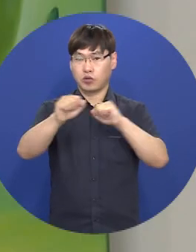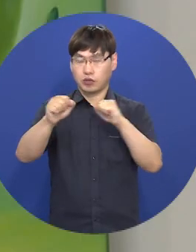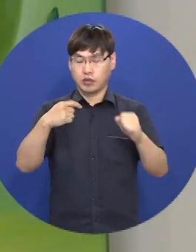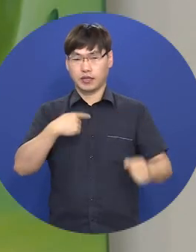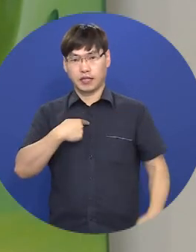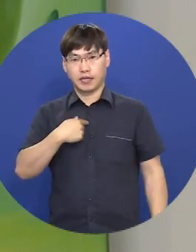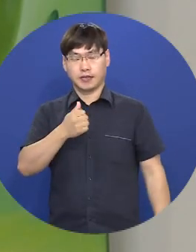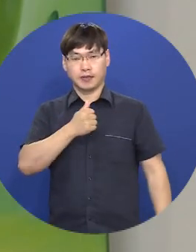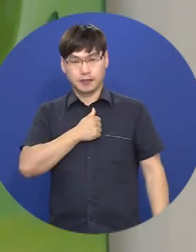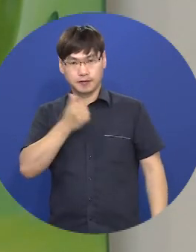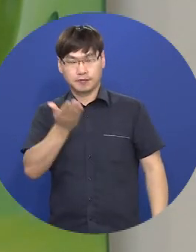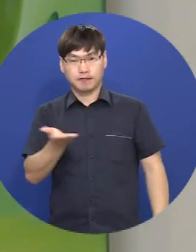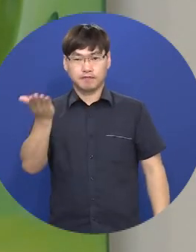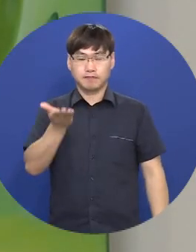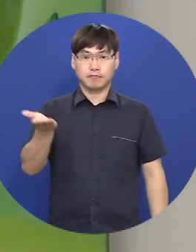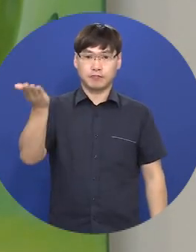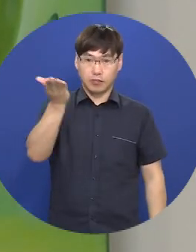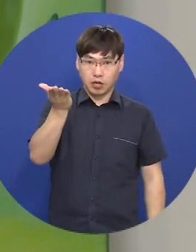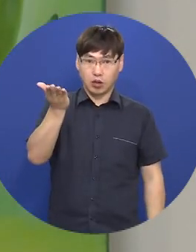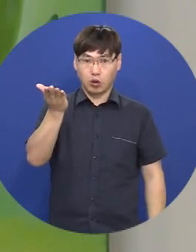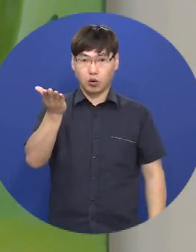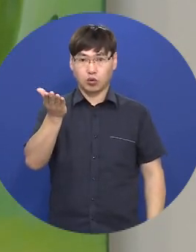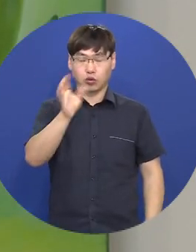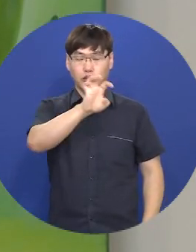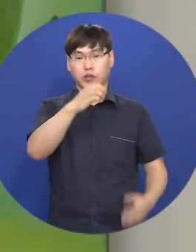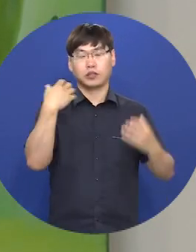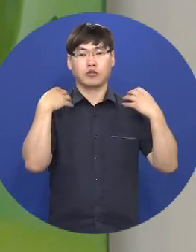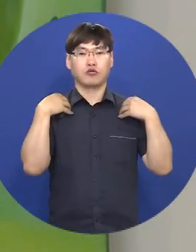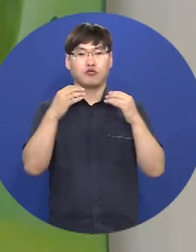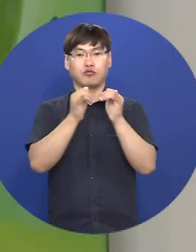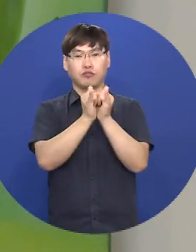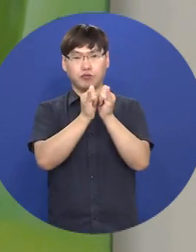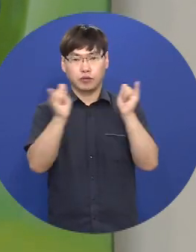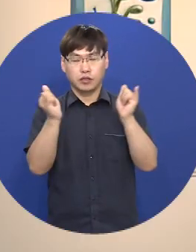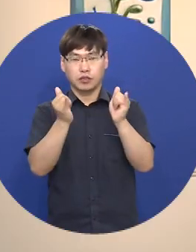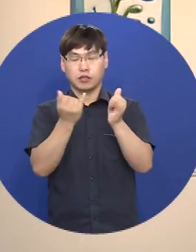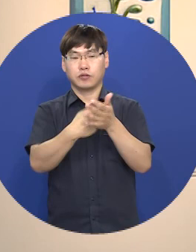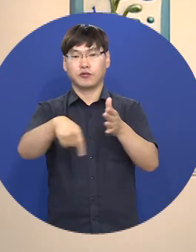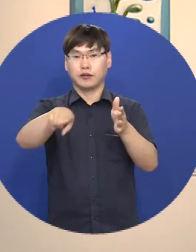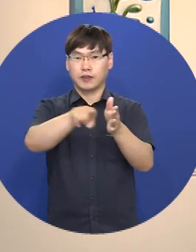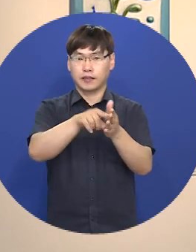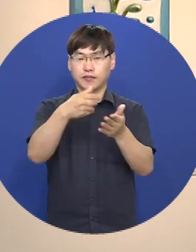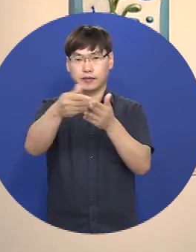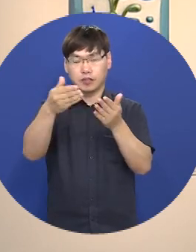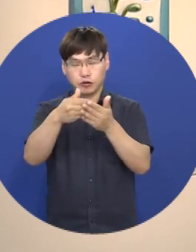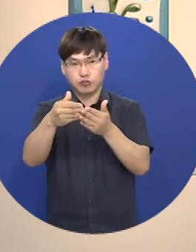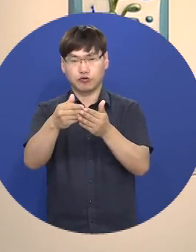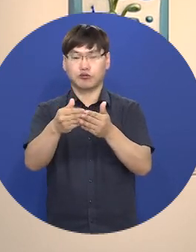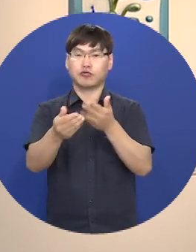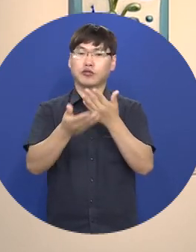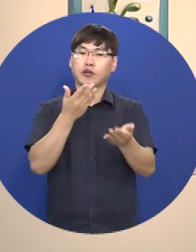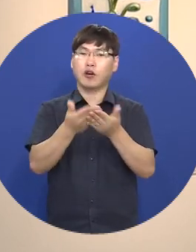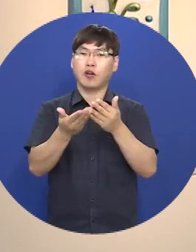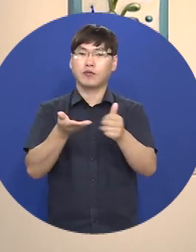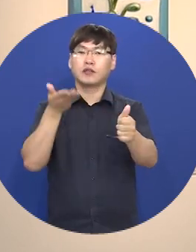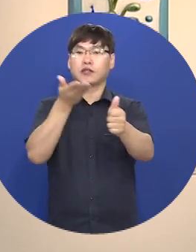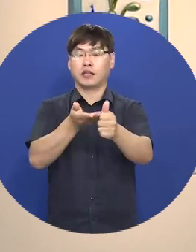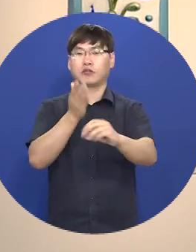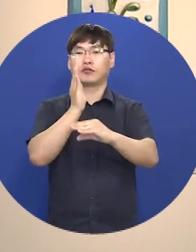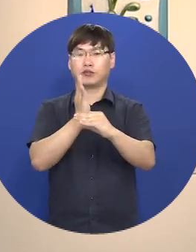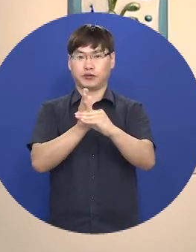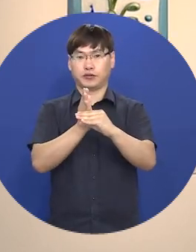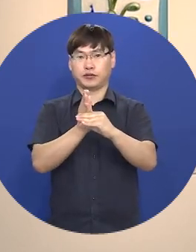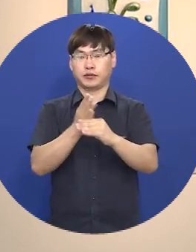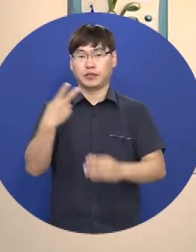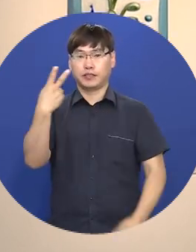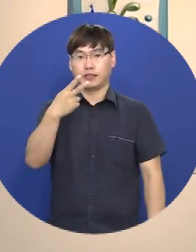자신에게도 성취감을 주었고 평창 군민들에게도 문화예술을 가까이서 즐길 수 있는 기회를 주었습니다.